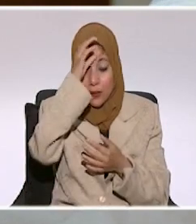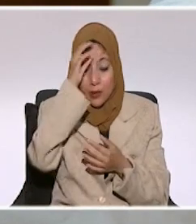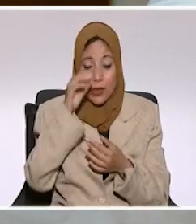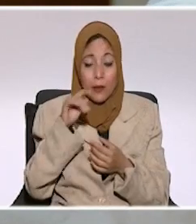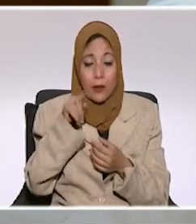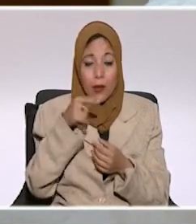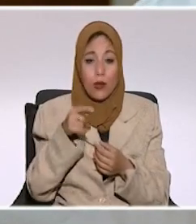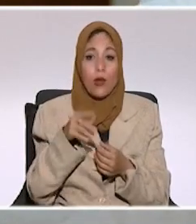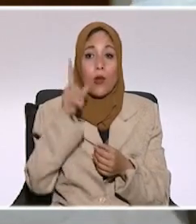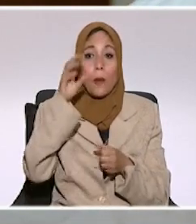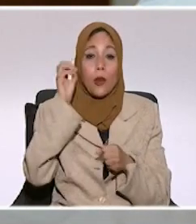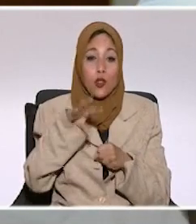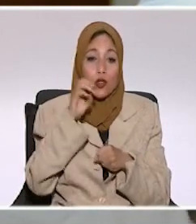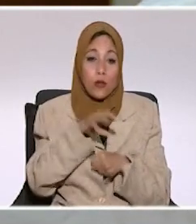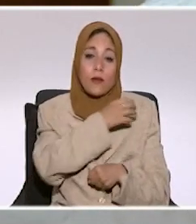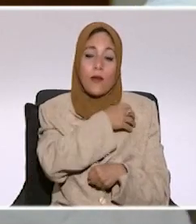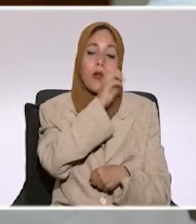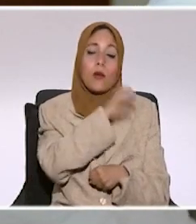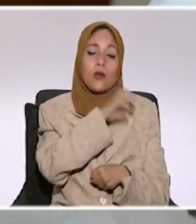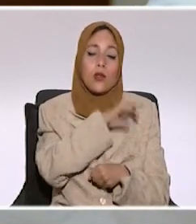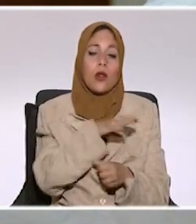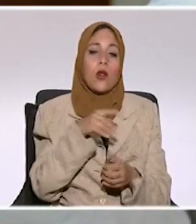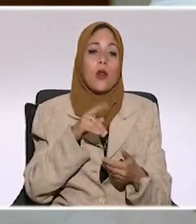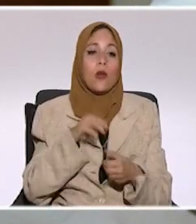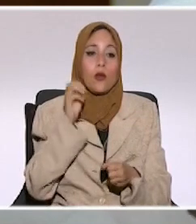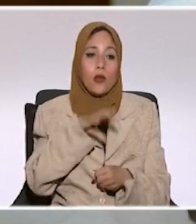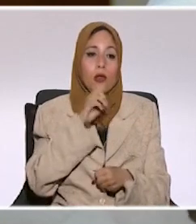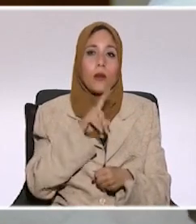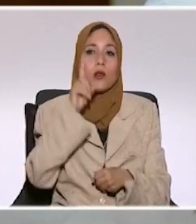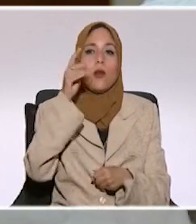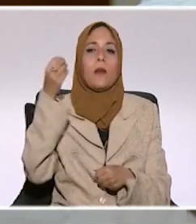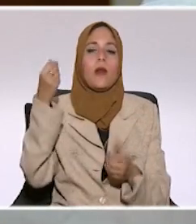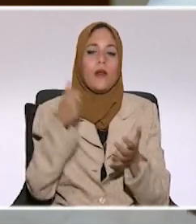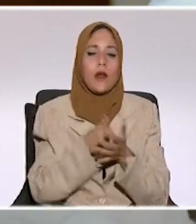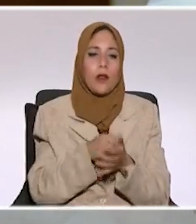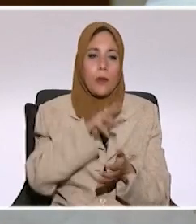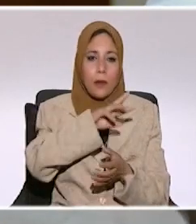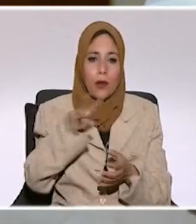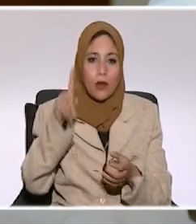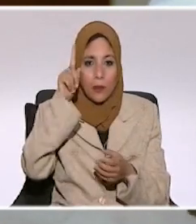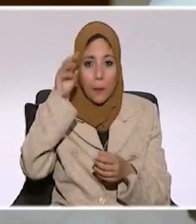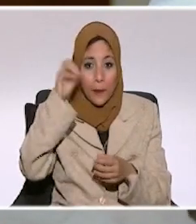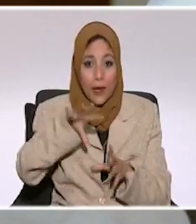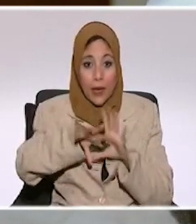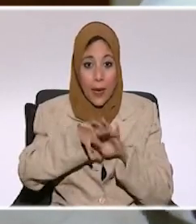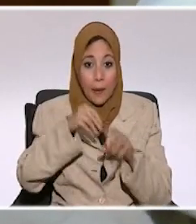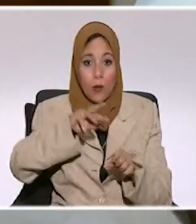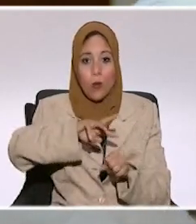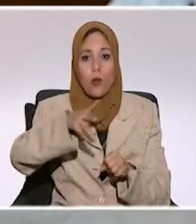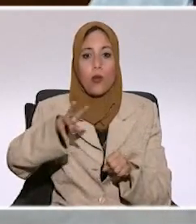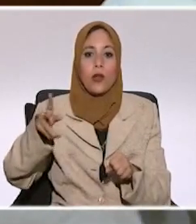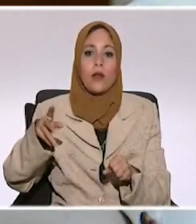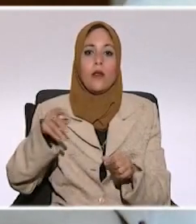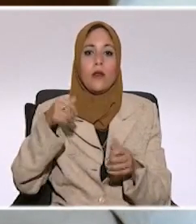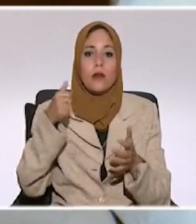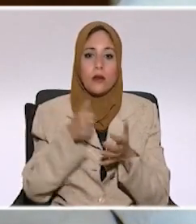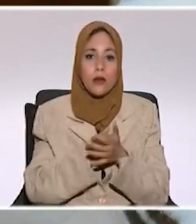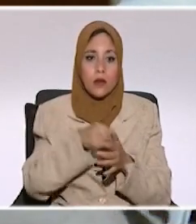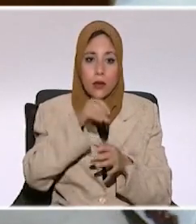باطنه الرحمه، هي دي كانت شر في بطنه الرحمه، كان كلها رحمه يعني. غيرت بقى من مجالي، فبقيت يعني ما بخرجش من بيتي غير لما يكون عندي